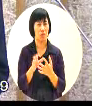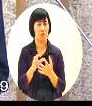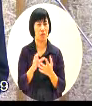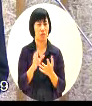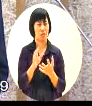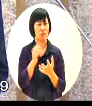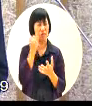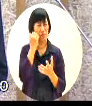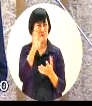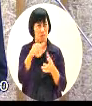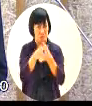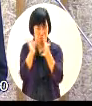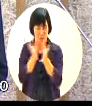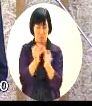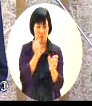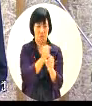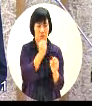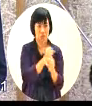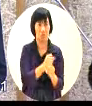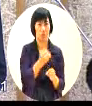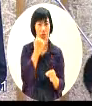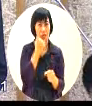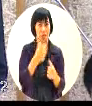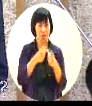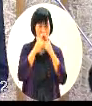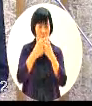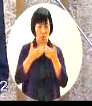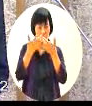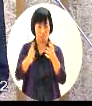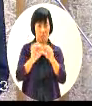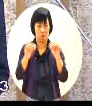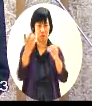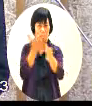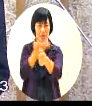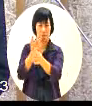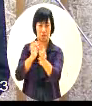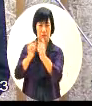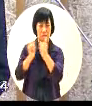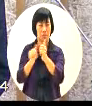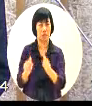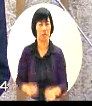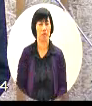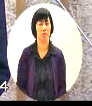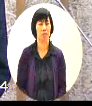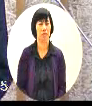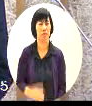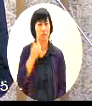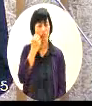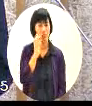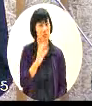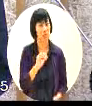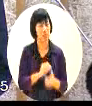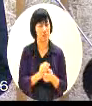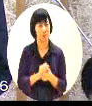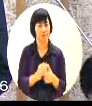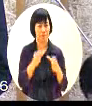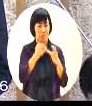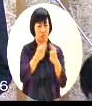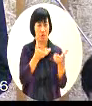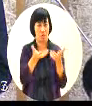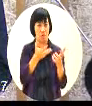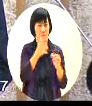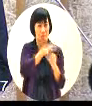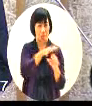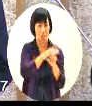寡部分喏顺利解编还地于民啦吼。啊，所以咱今麦咧讲的，就是讲如果将来呐公墓迁走之后